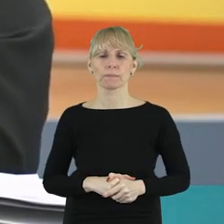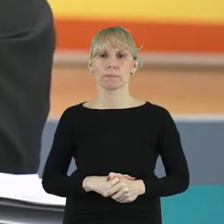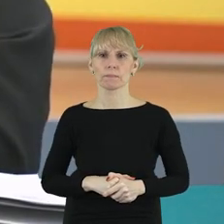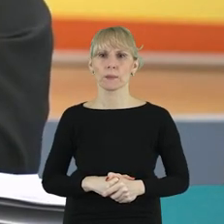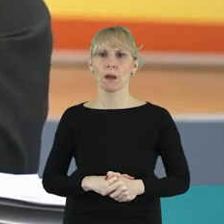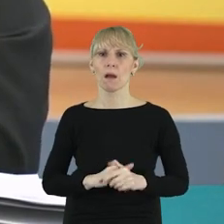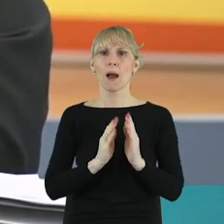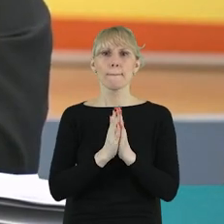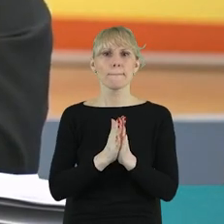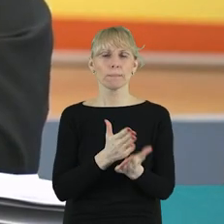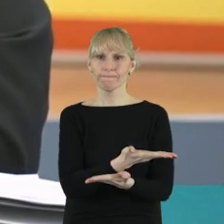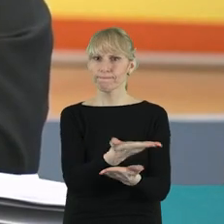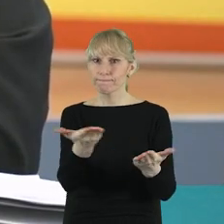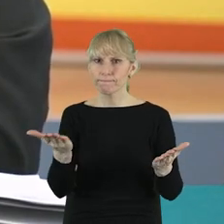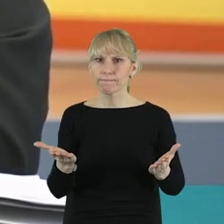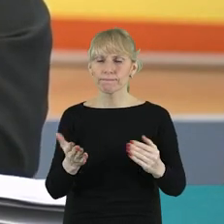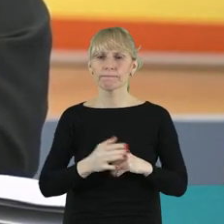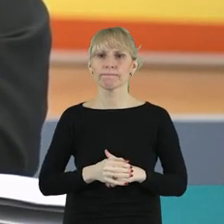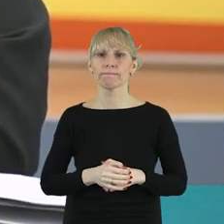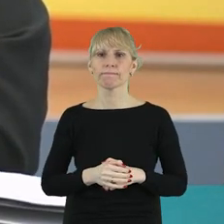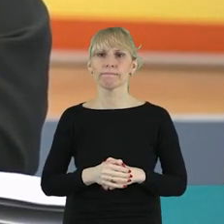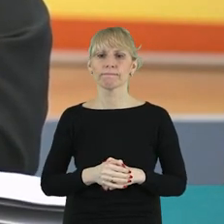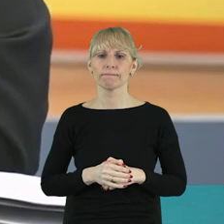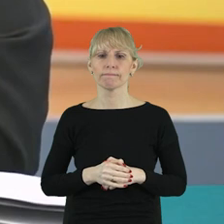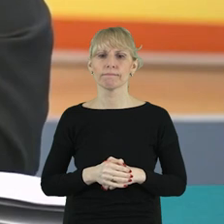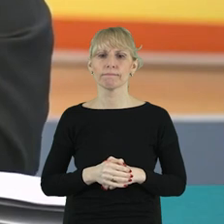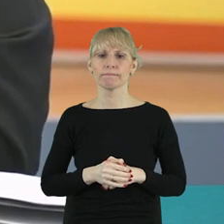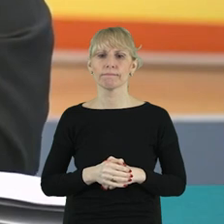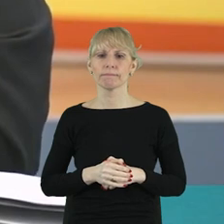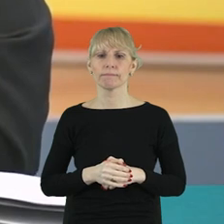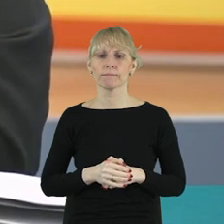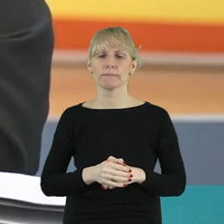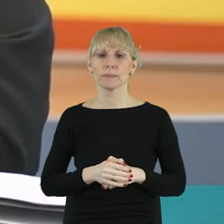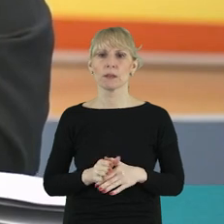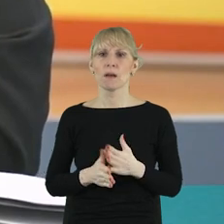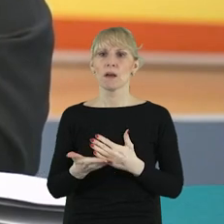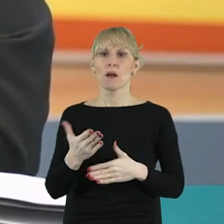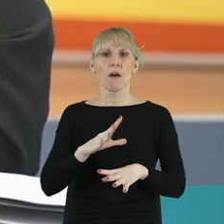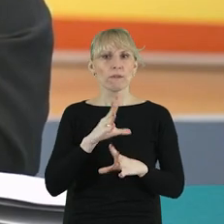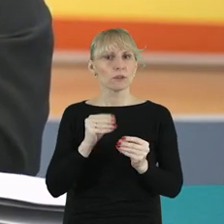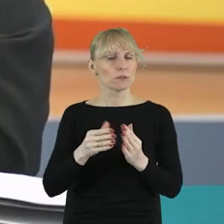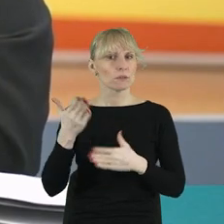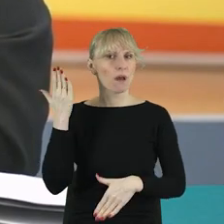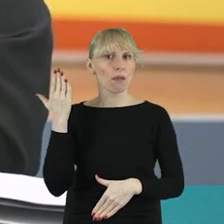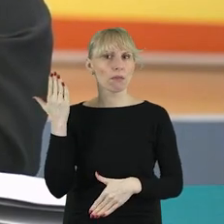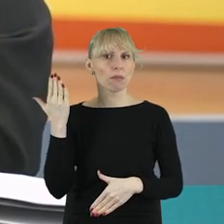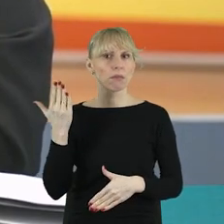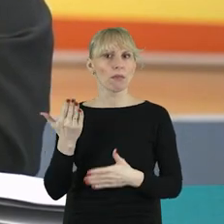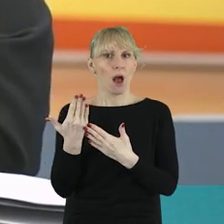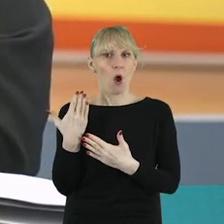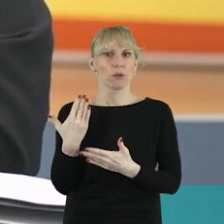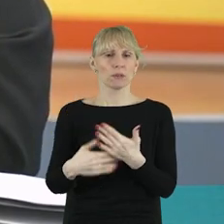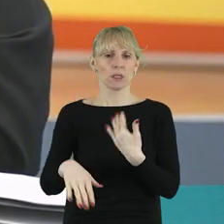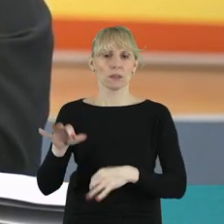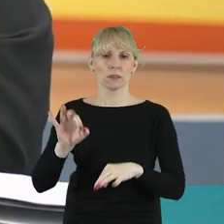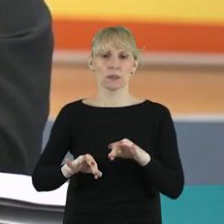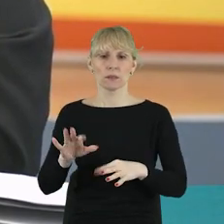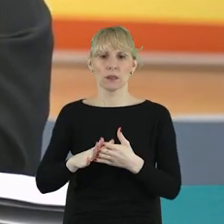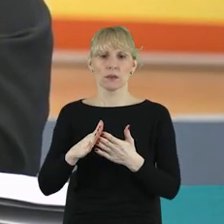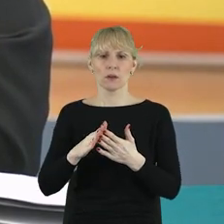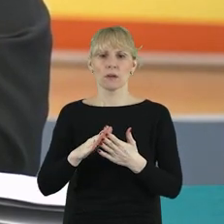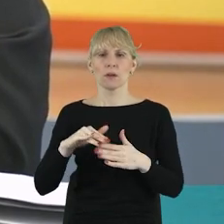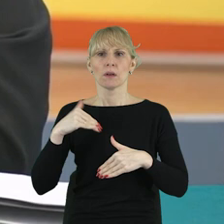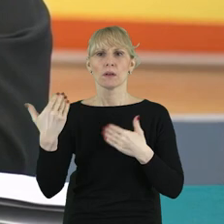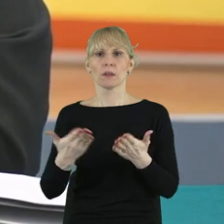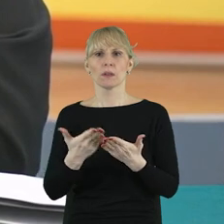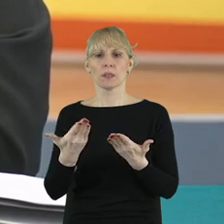wszystko. Na ostatniej sesji dopuszczani do głosu byli oczywiście strony postępowań ze skarg, wniosków i petycji. I to też jasno wynika ze wszelkich